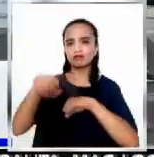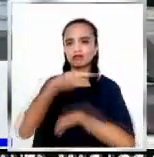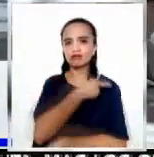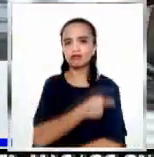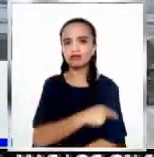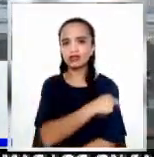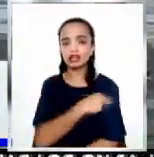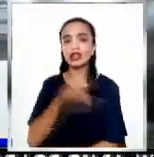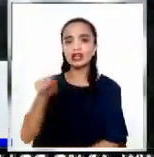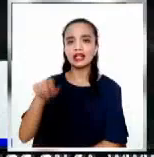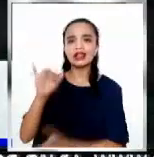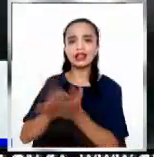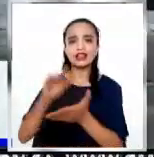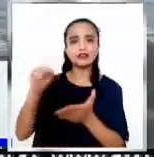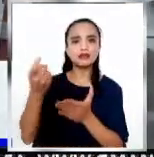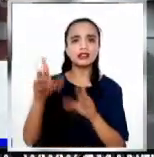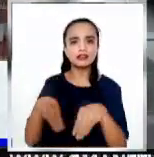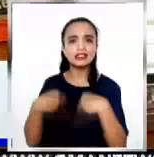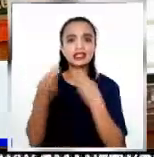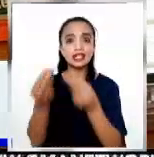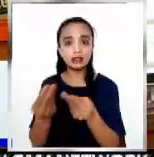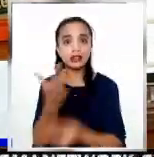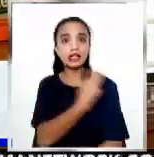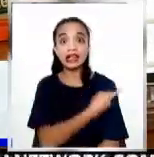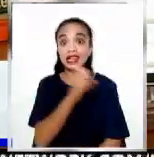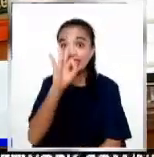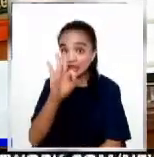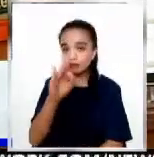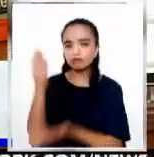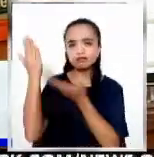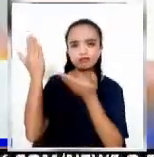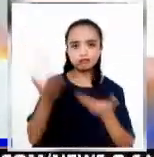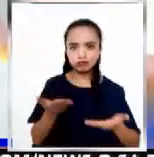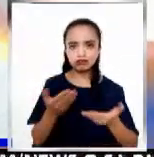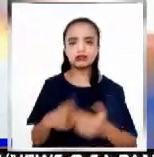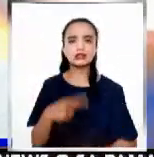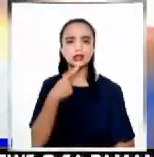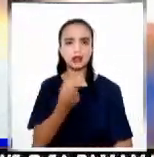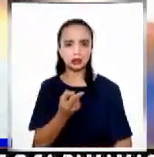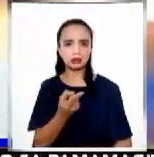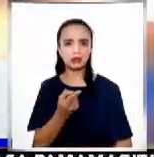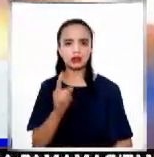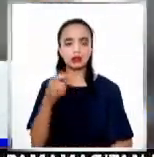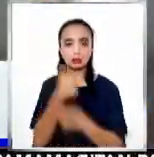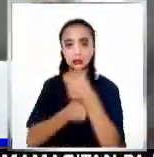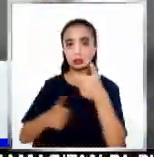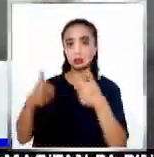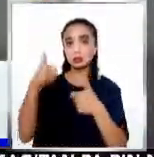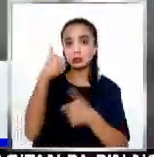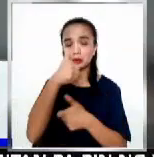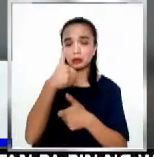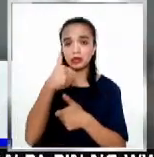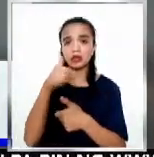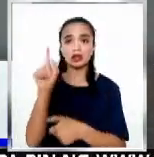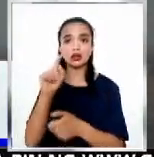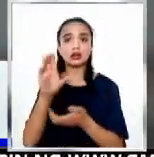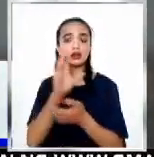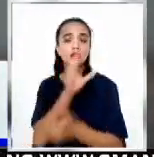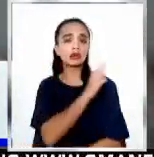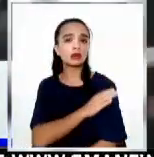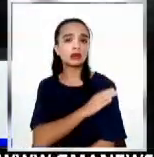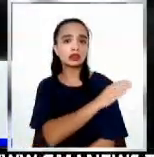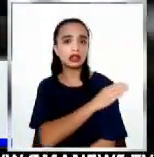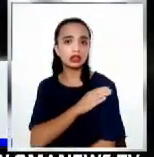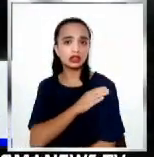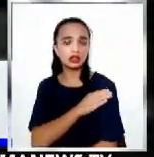bakuna oras na dumating ito sa bansa. Tiwala naman daw ang pamunuan ng Viluna Medical Center na anumang bakuna ang ibibigay sa